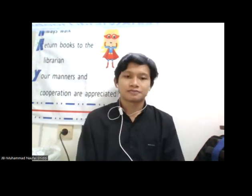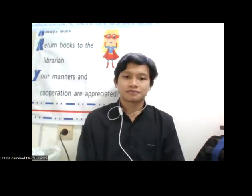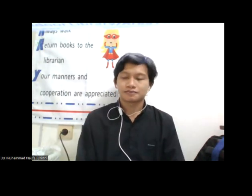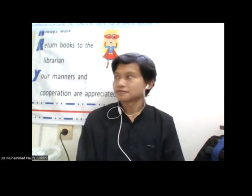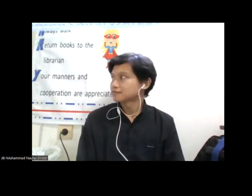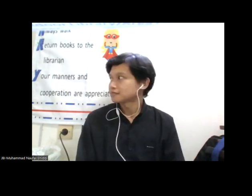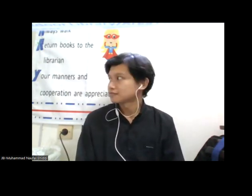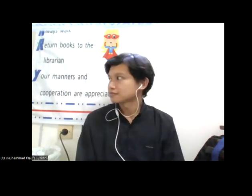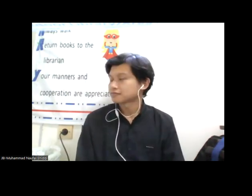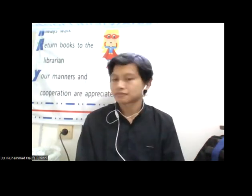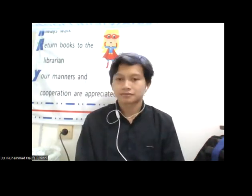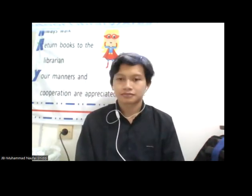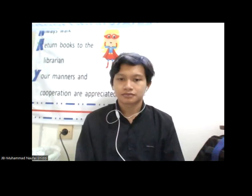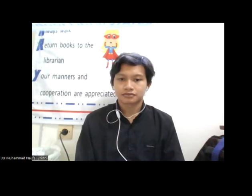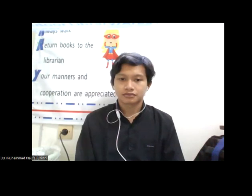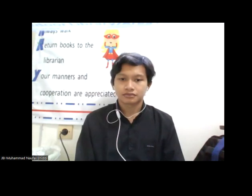gimana oke